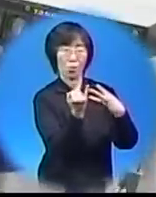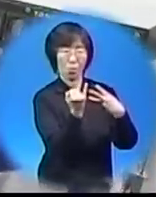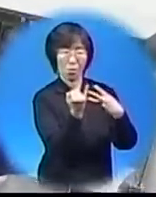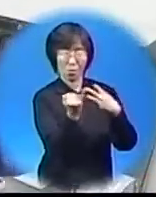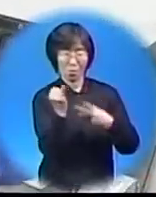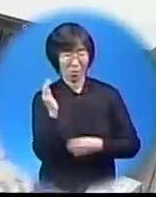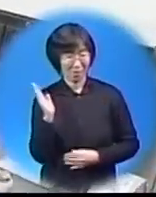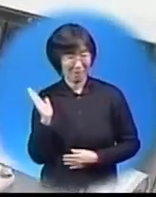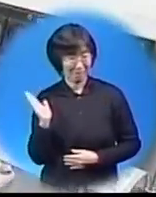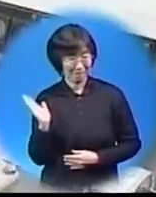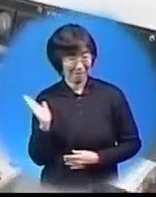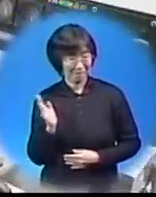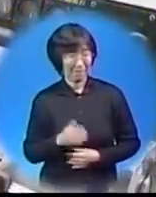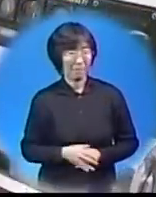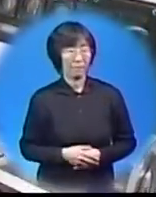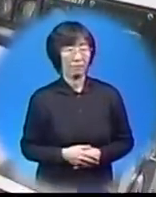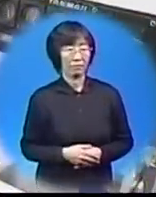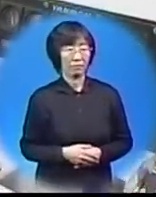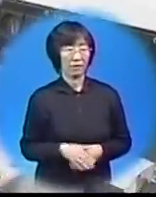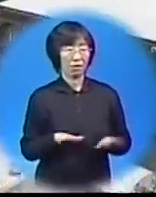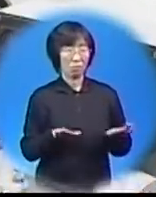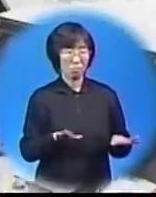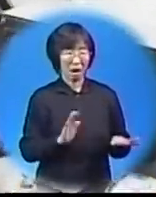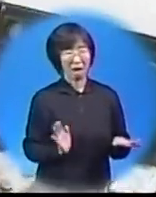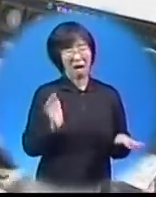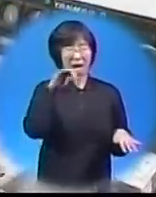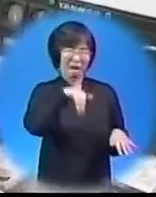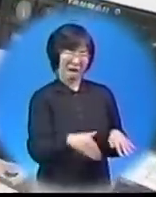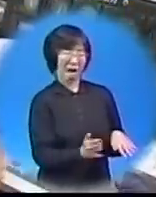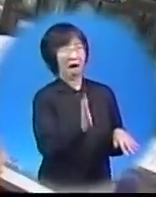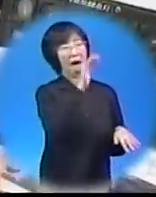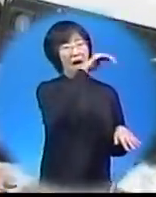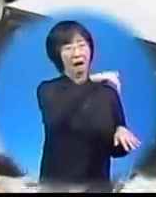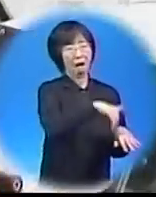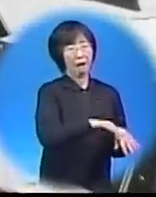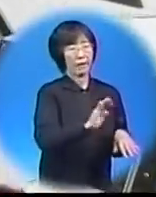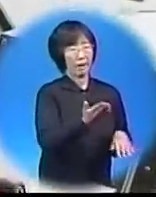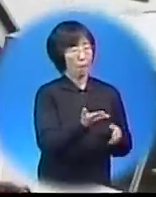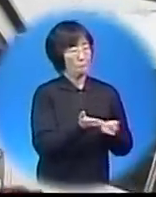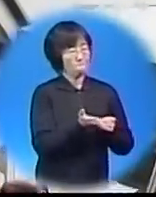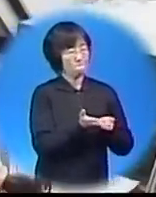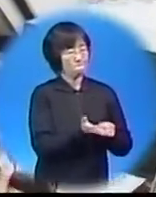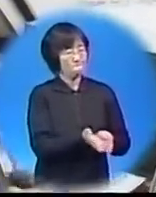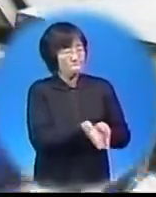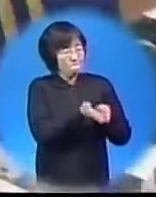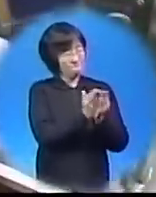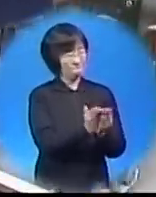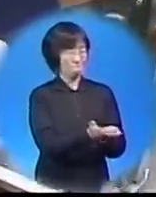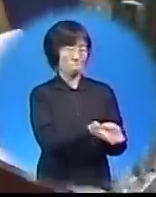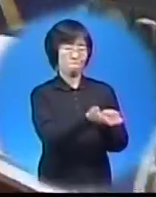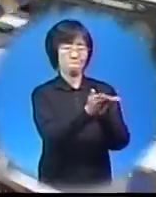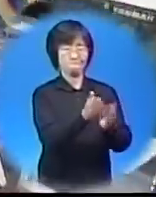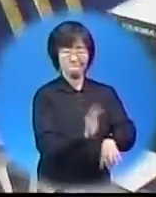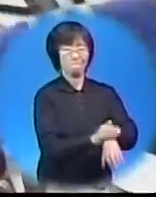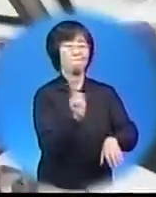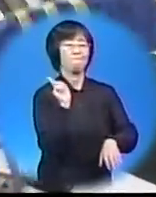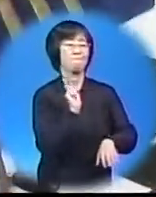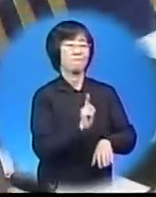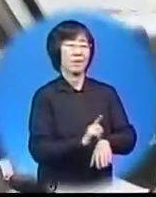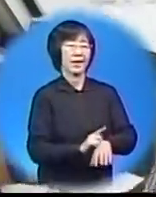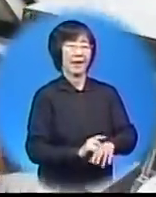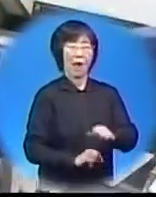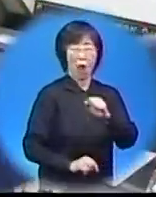こちらがこの日の案内を務める三姉妹船長の次女、山岡美香さん。波の高い荒れた海